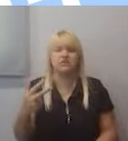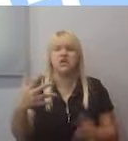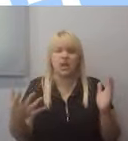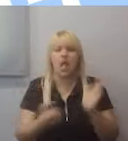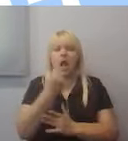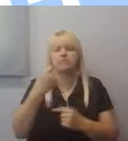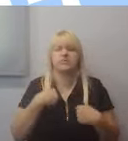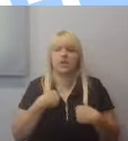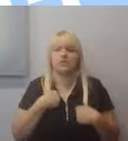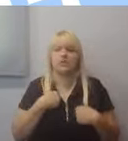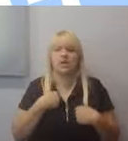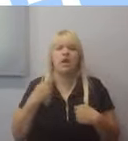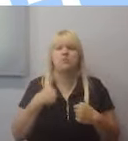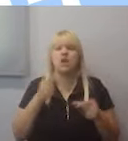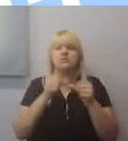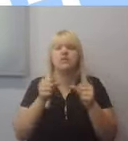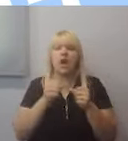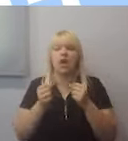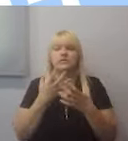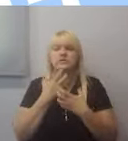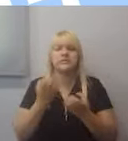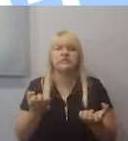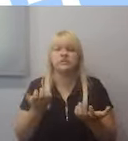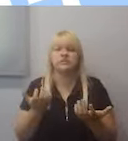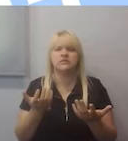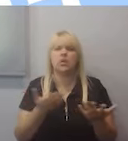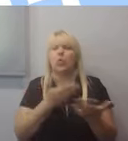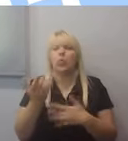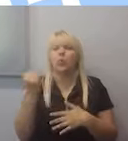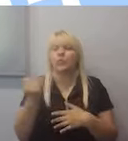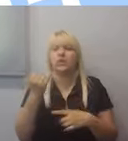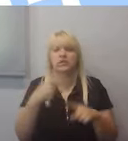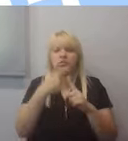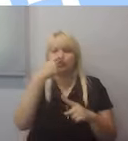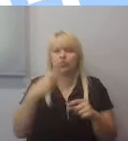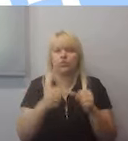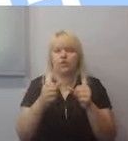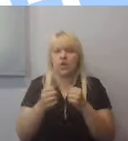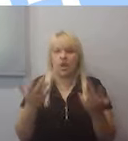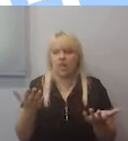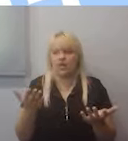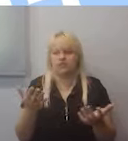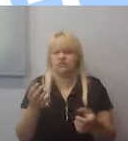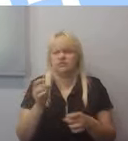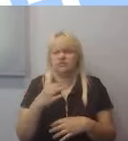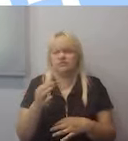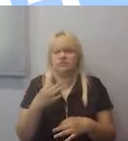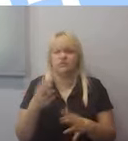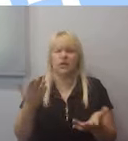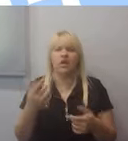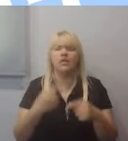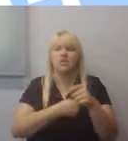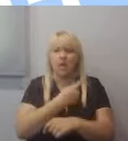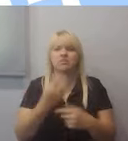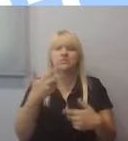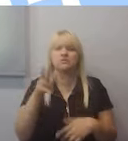man beigušās zāles kuru gan tas interesēs x stundā par zālēm man tagad ir temperatūra 38